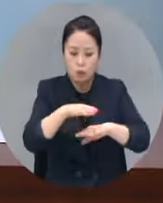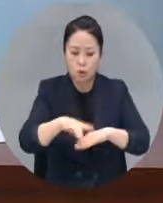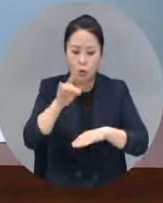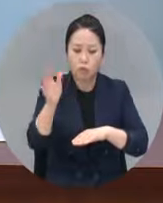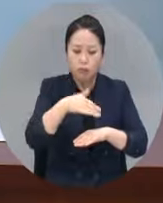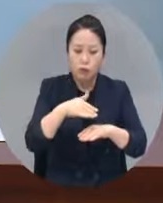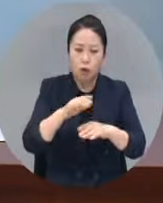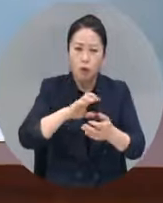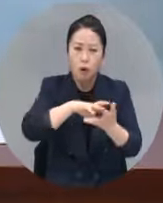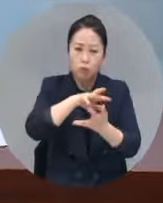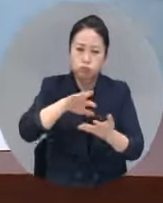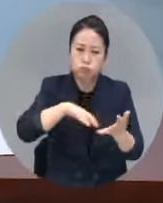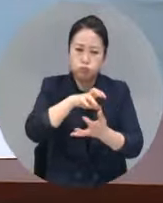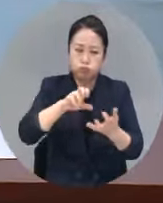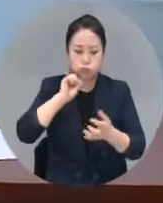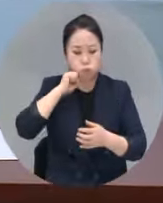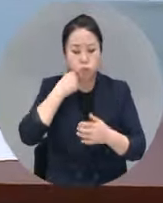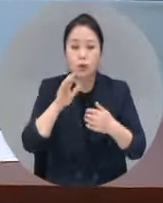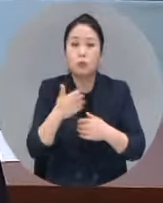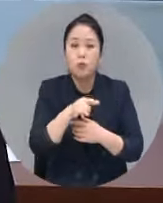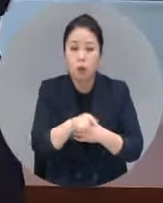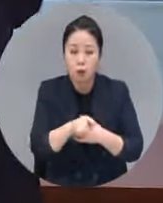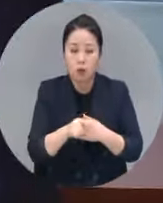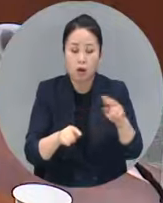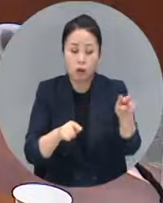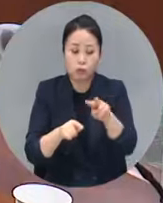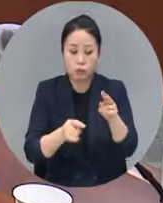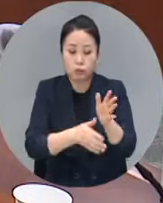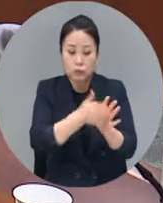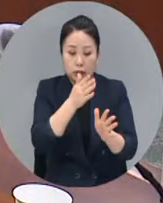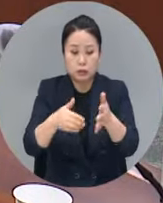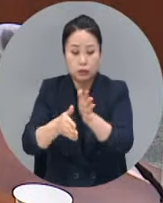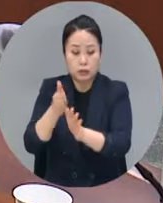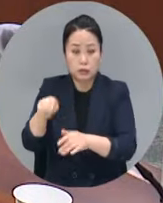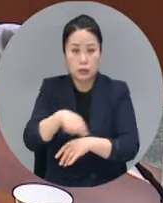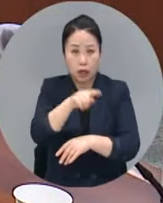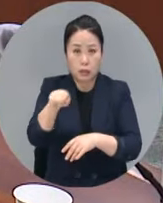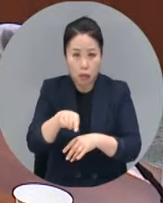두 지자체의 안일한 행정 탓에 30년 수건 사업은 다시 원점으로